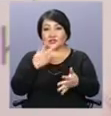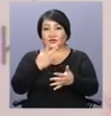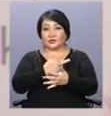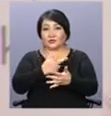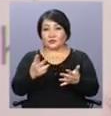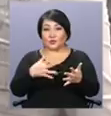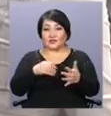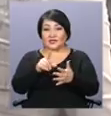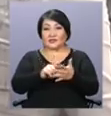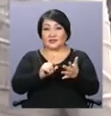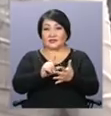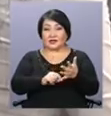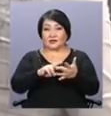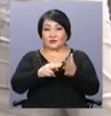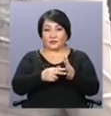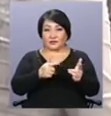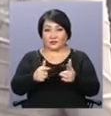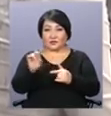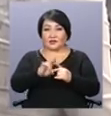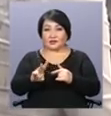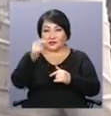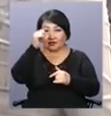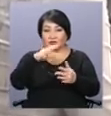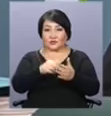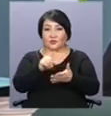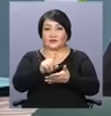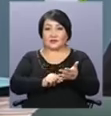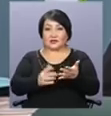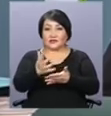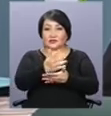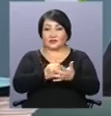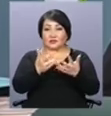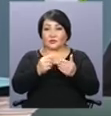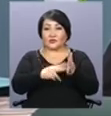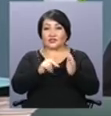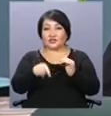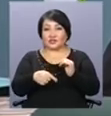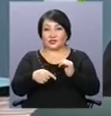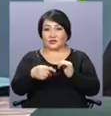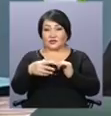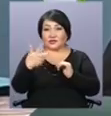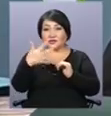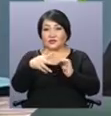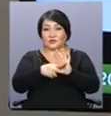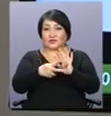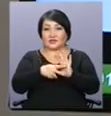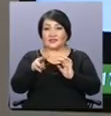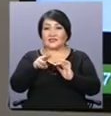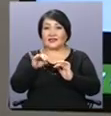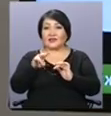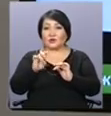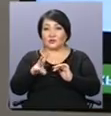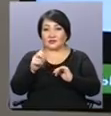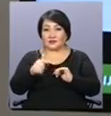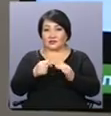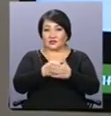зейнетақы жоспарын жасау. Қараша айына дейін зейнетақы жинағының көлемі 7,58 триллион теңгеге жетіпті. Ал кіріс